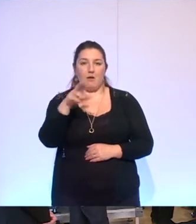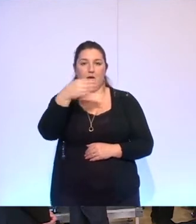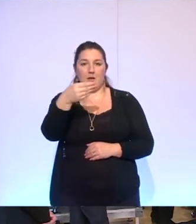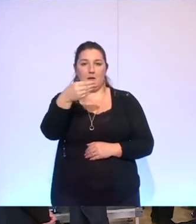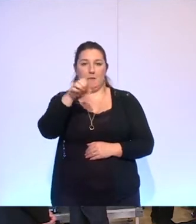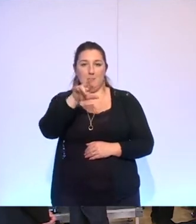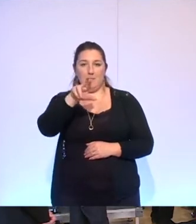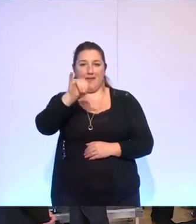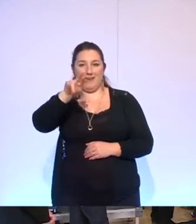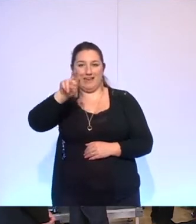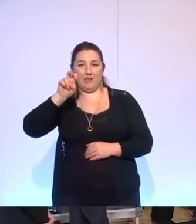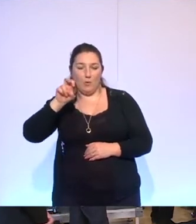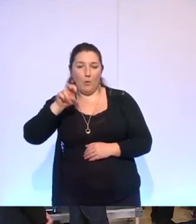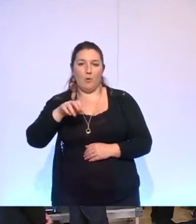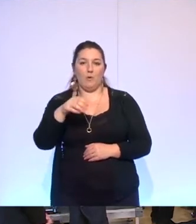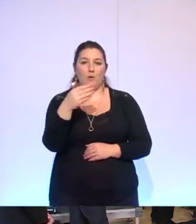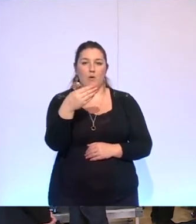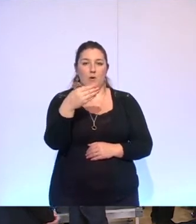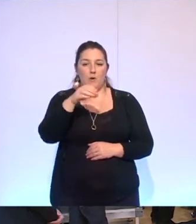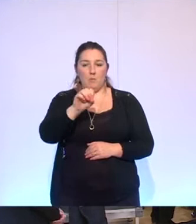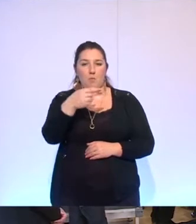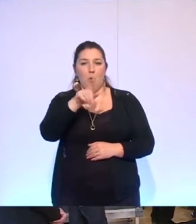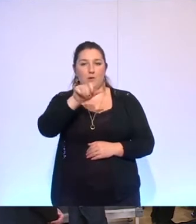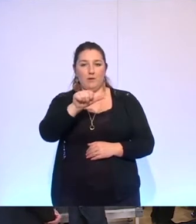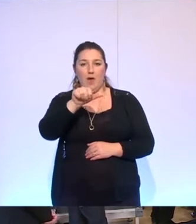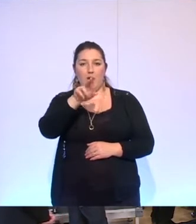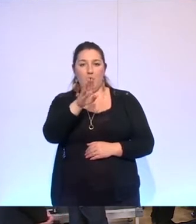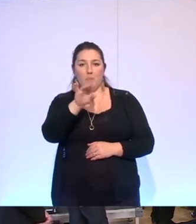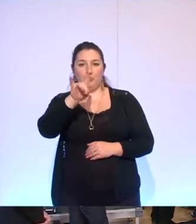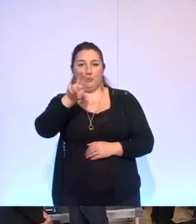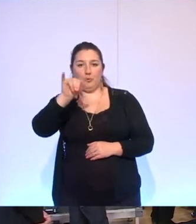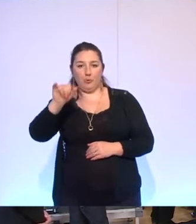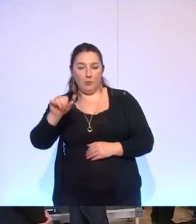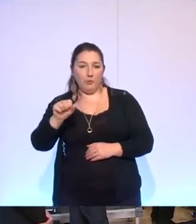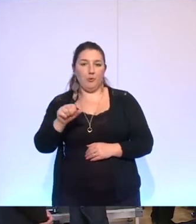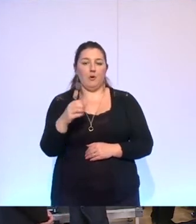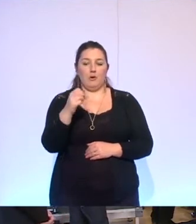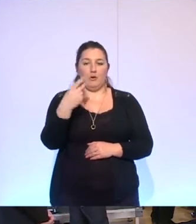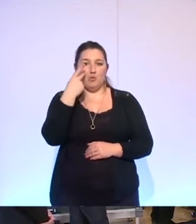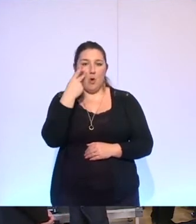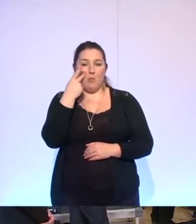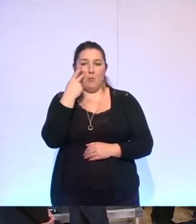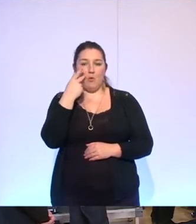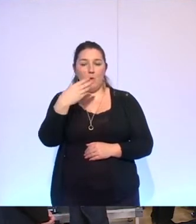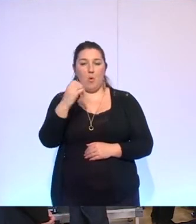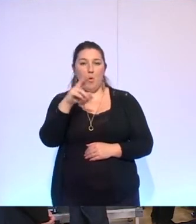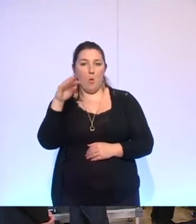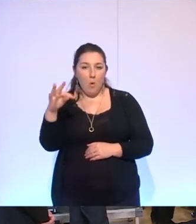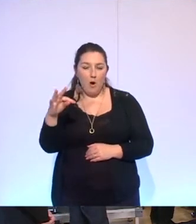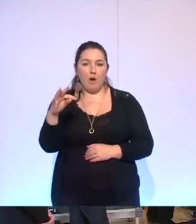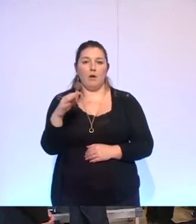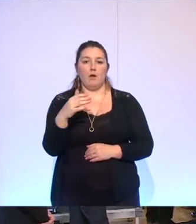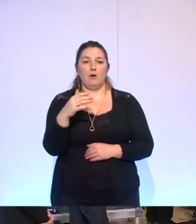présent. Mongaburu Yann, présent. Noblecourt Olivier, présent. Olmos Anne-Sophie,